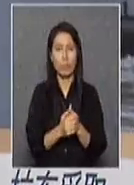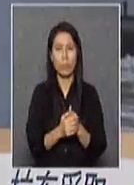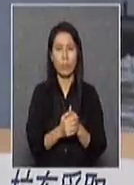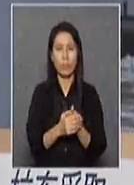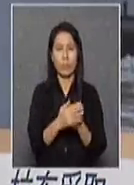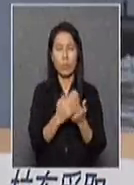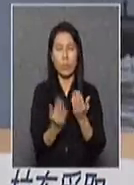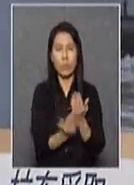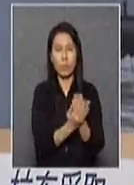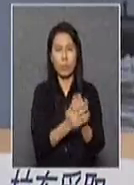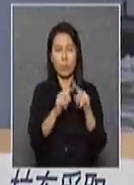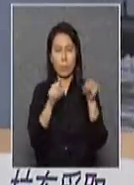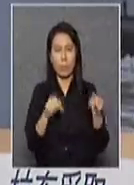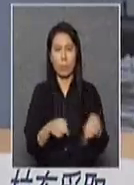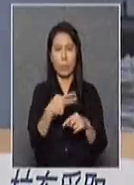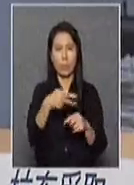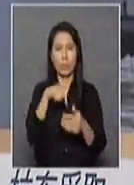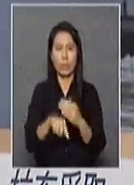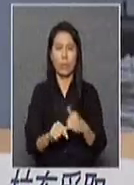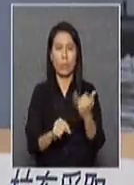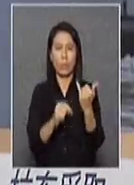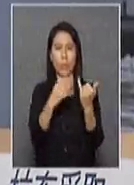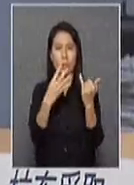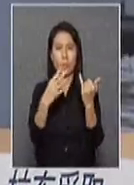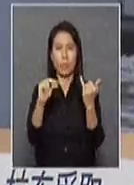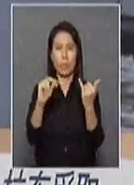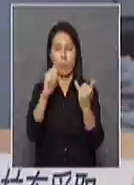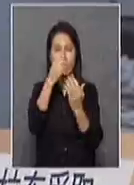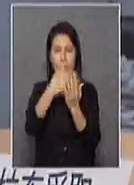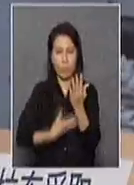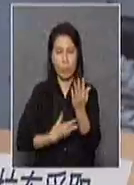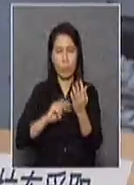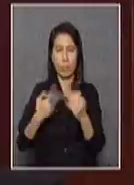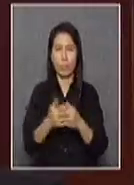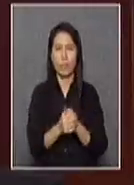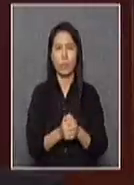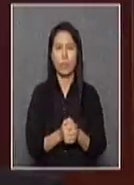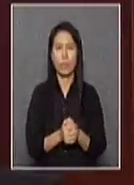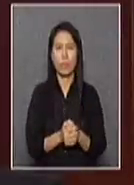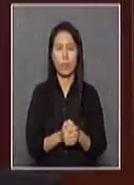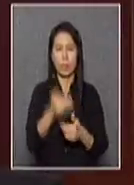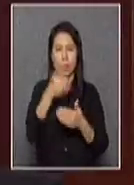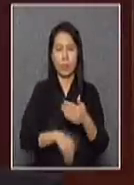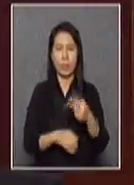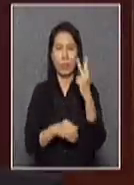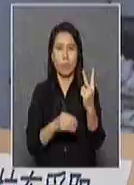於講稿附錄二的第647項修正案，削減